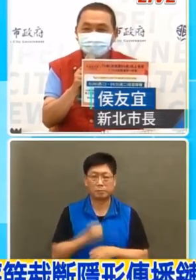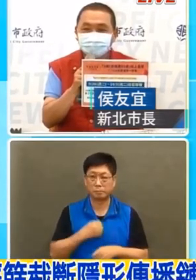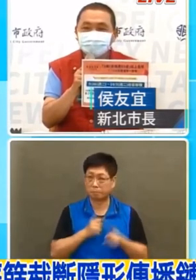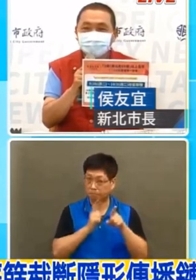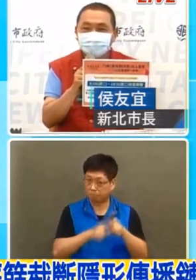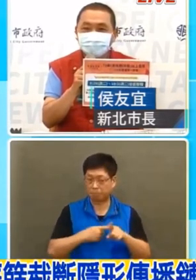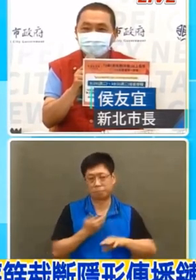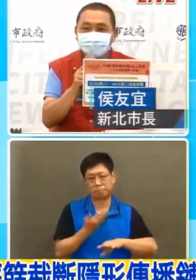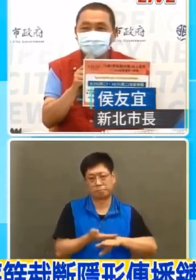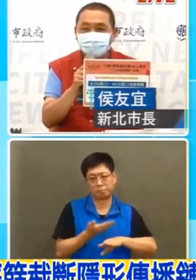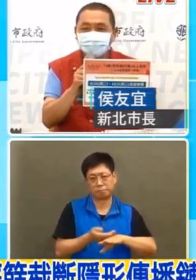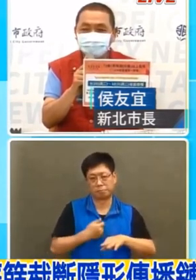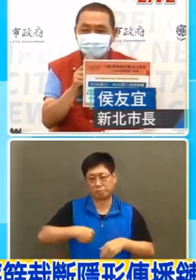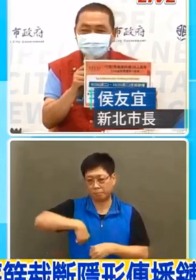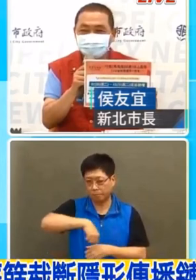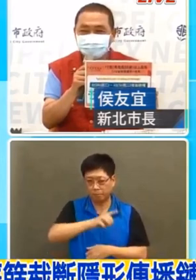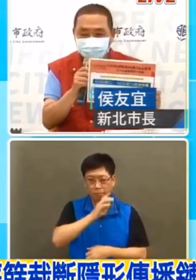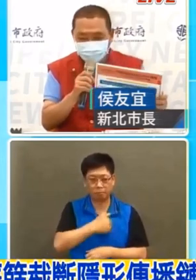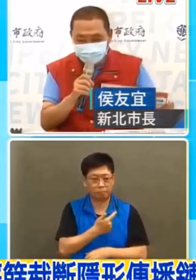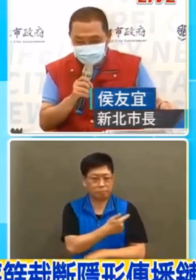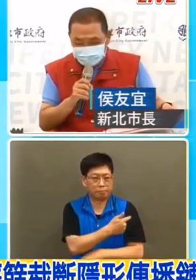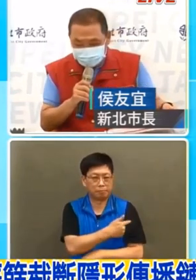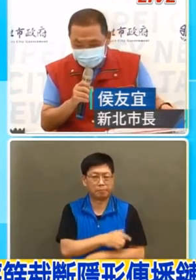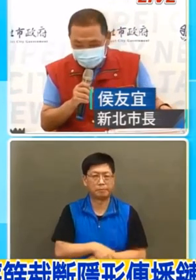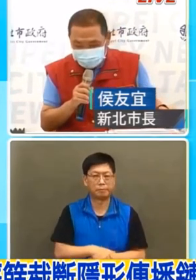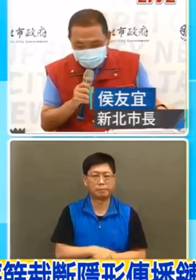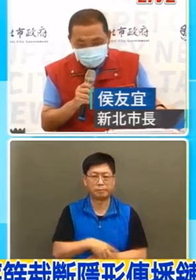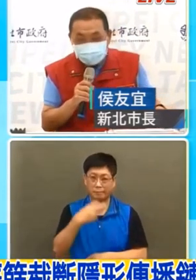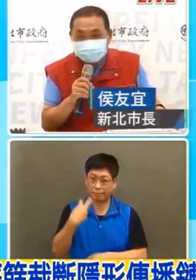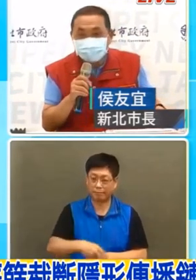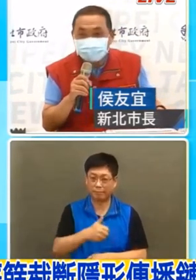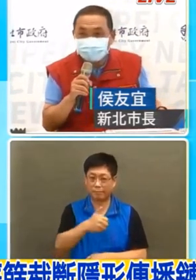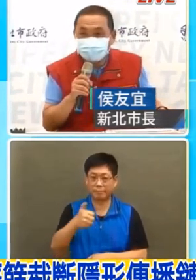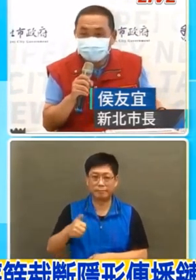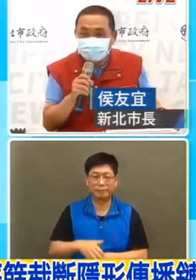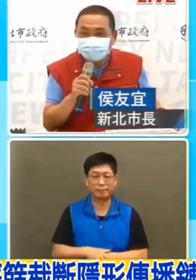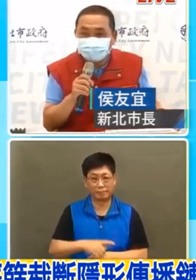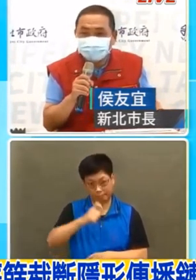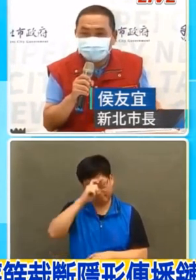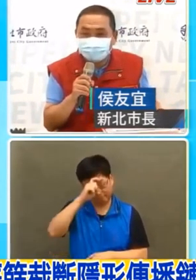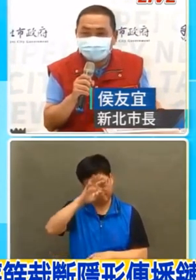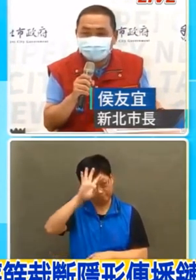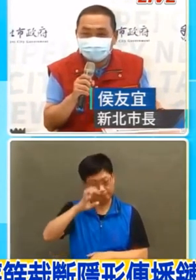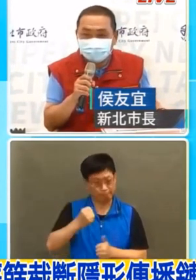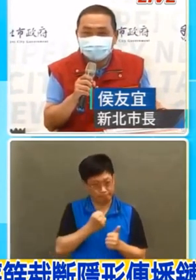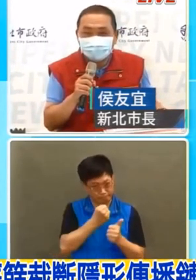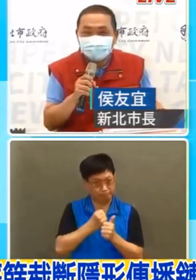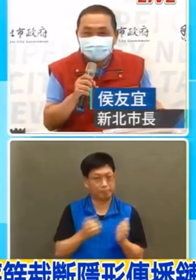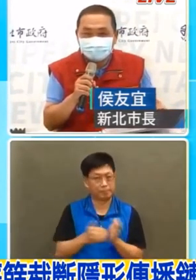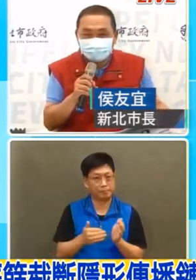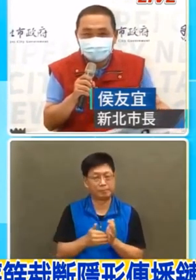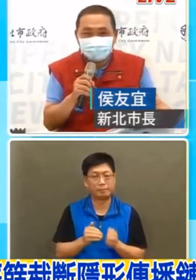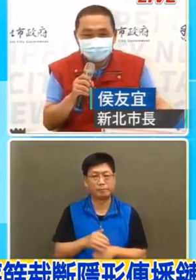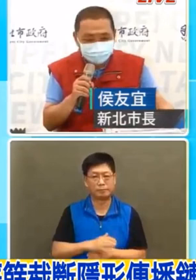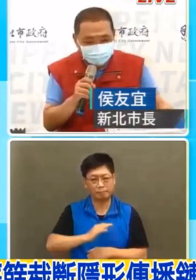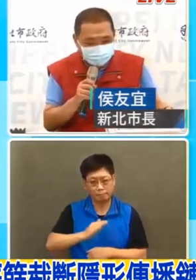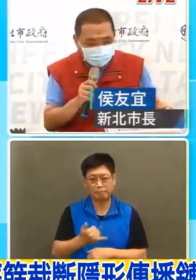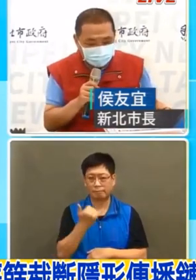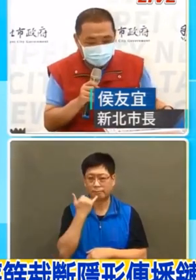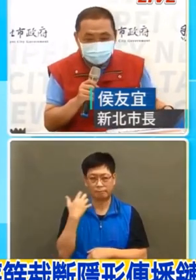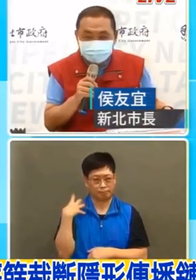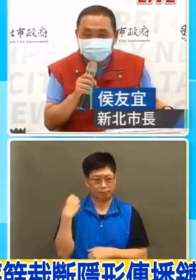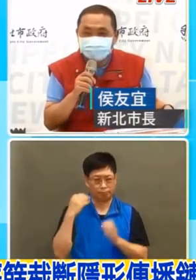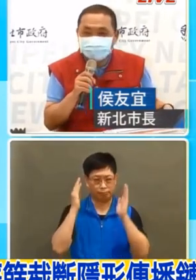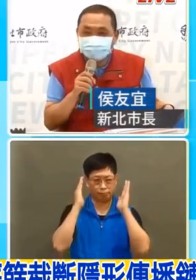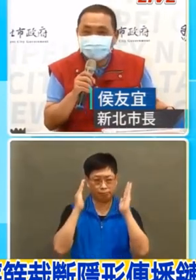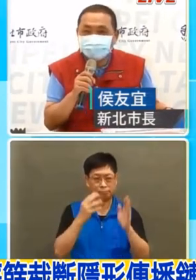安心、安稳、安全的施打。再度谢谢大家，我们希望疫情虽然是稳定，仍然要戒慎